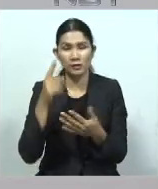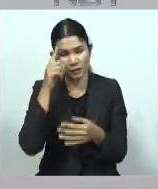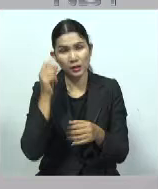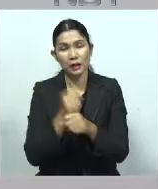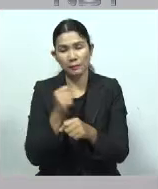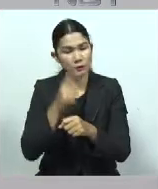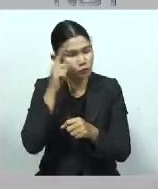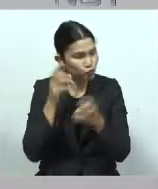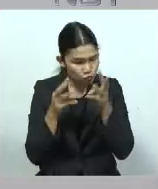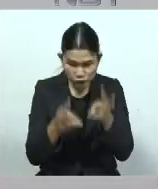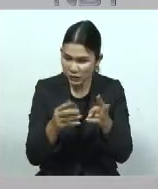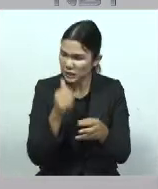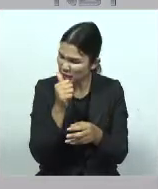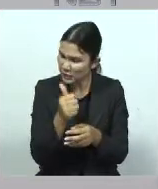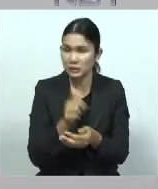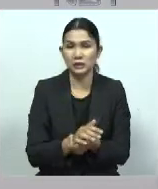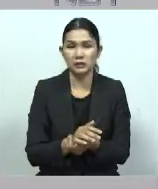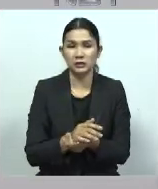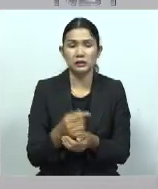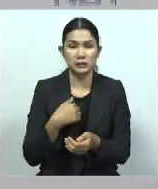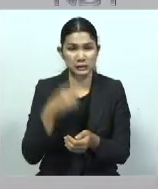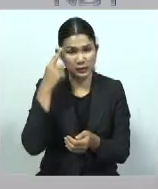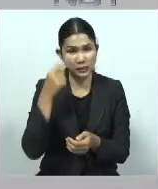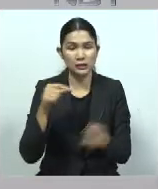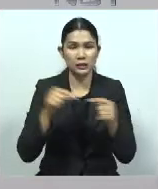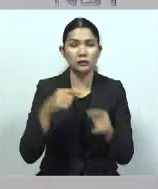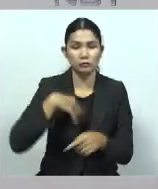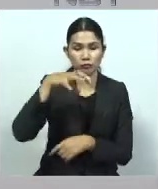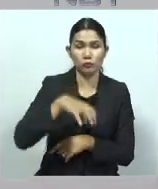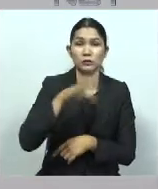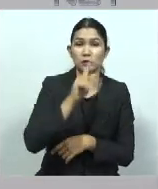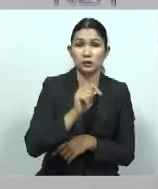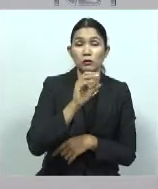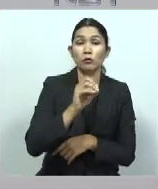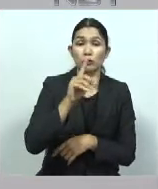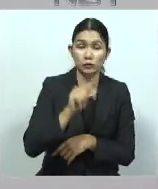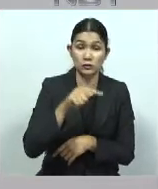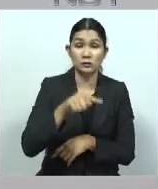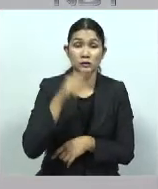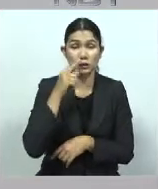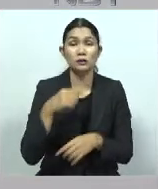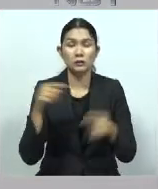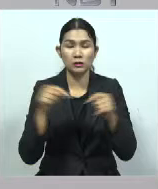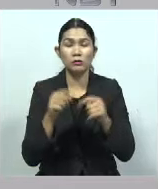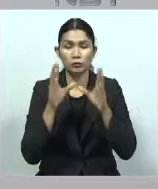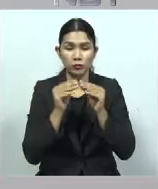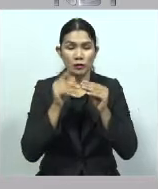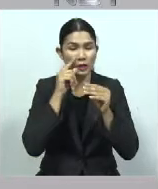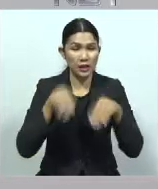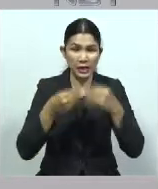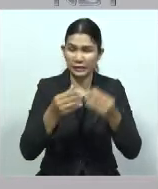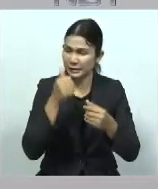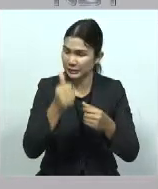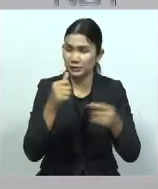ให้ดีที่สุดผมก็คิดว่าผมก็จะทำที่ TOT ให้ดีที่สุดในการประชุมรัฐสภาขณะนี้ก็